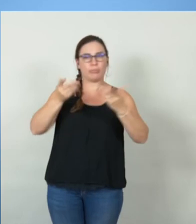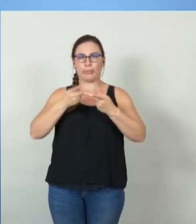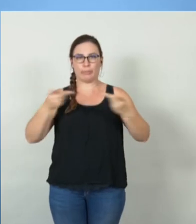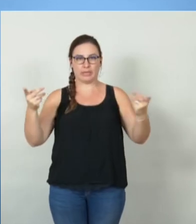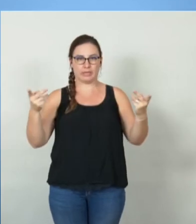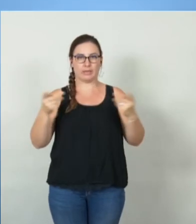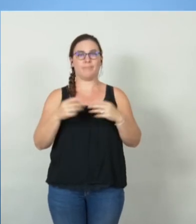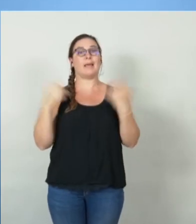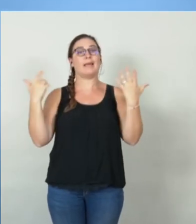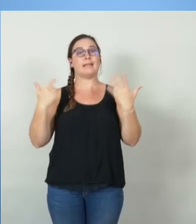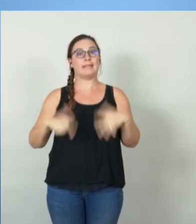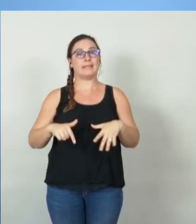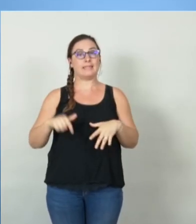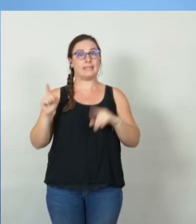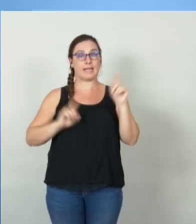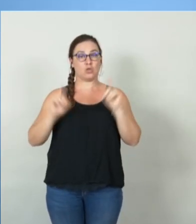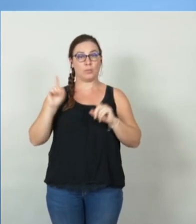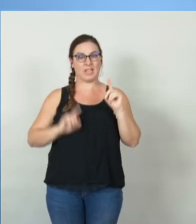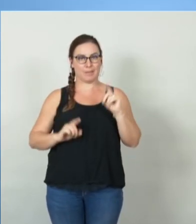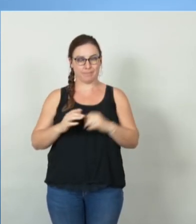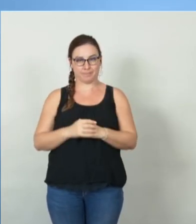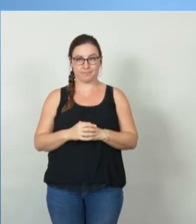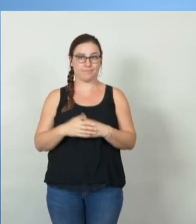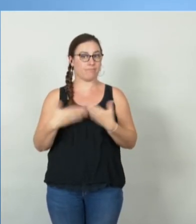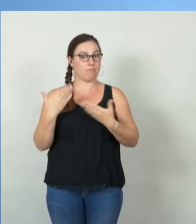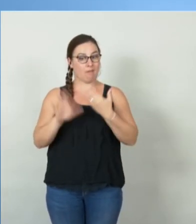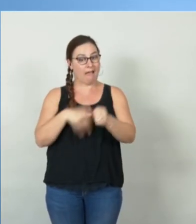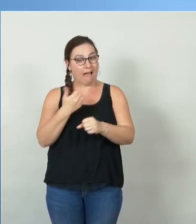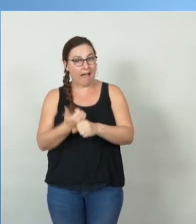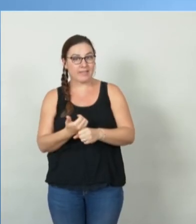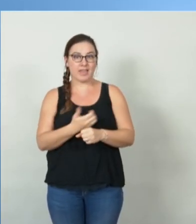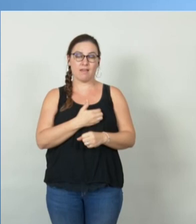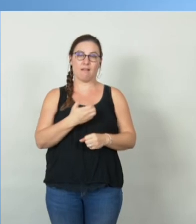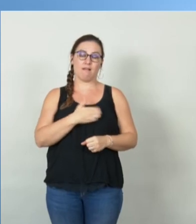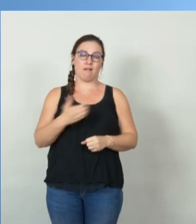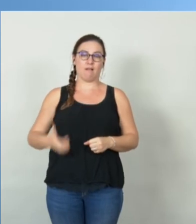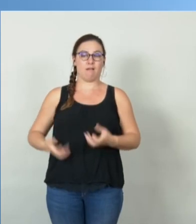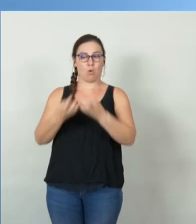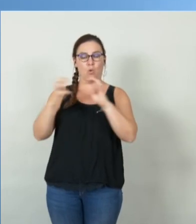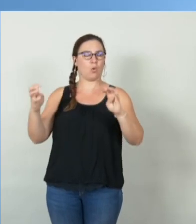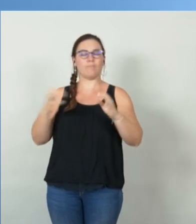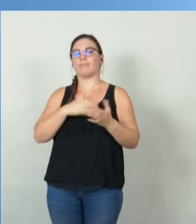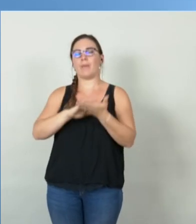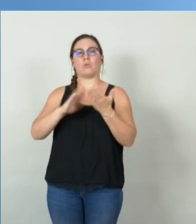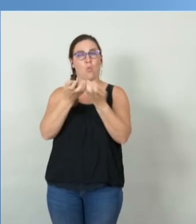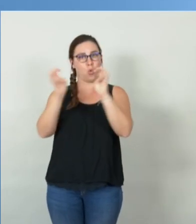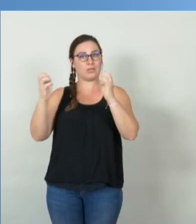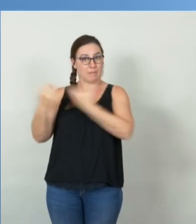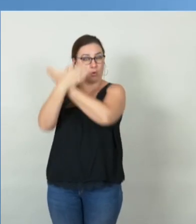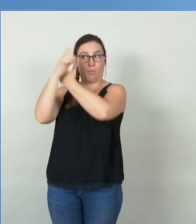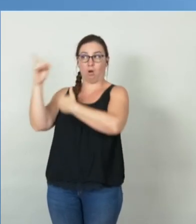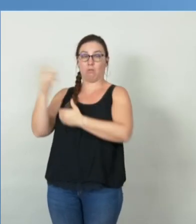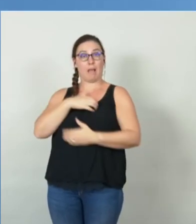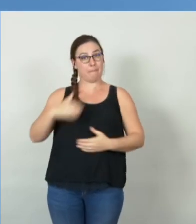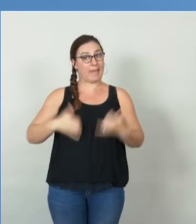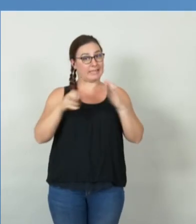que le 17 juillet d'une année on met en place le Conseil métropolitain il a été dit par notre mère à